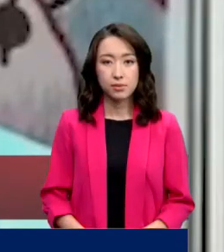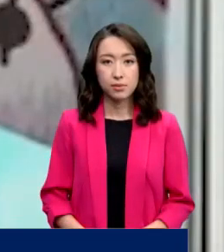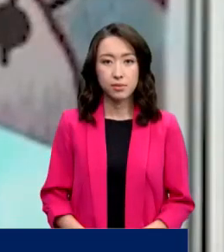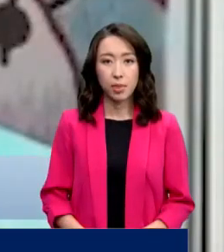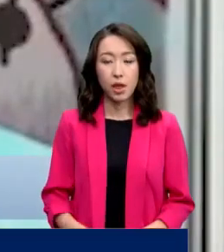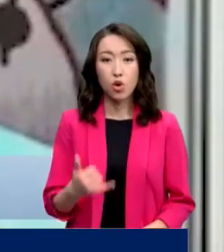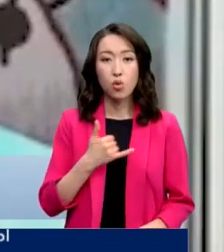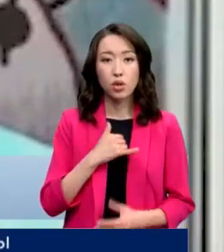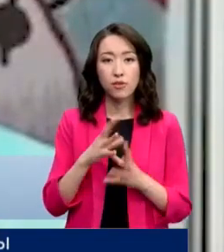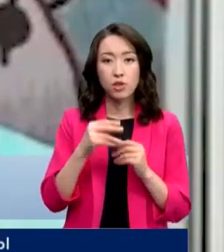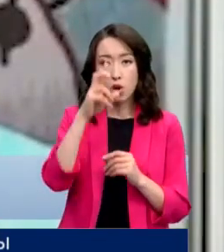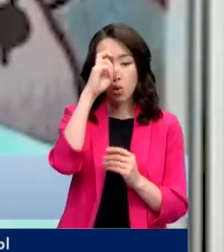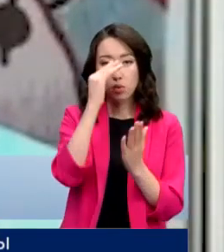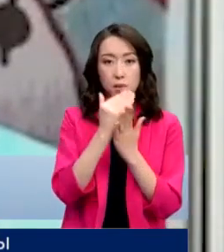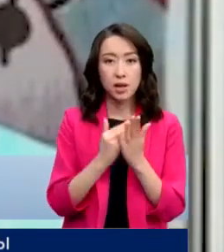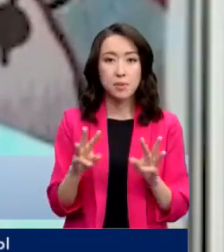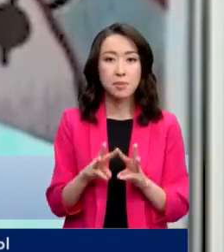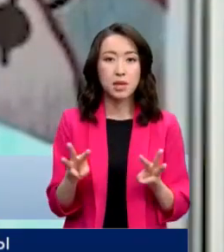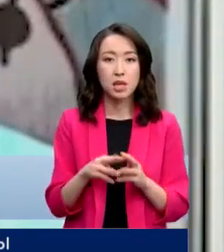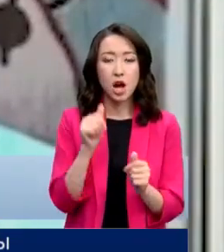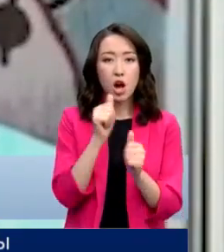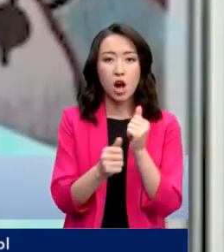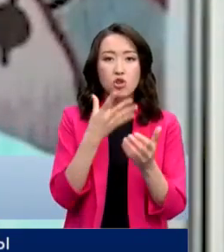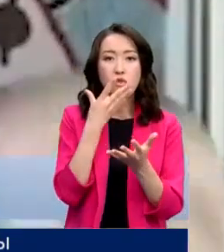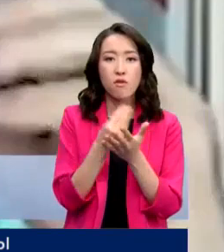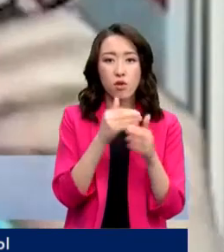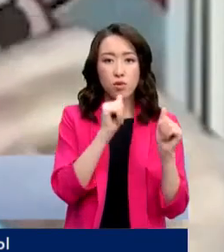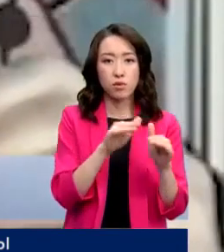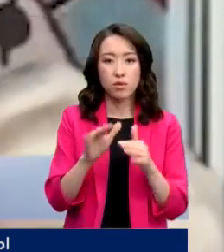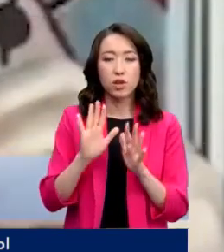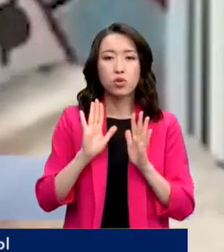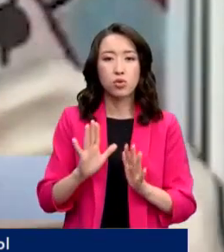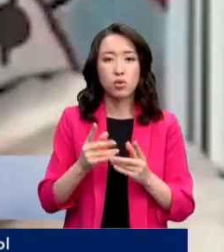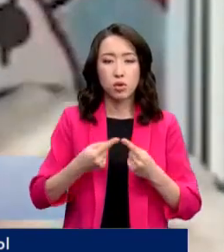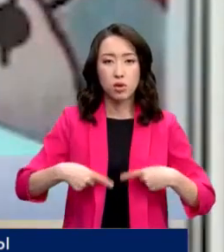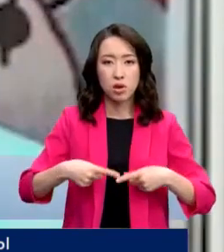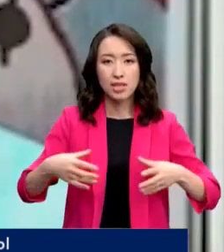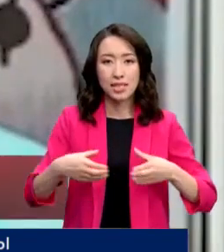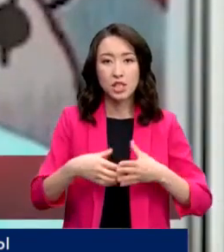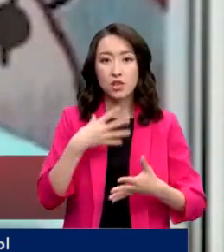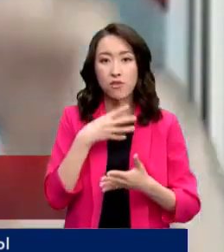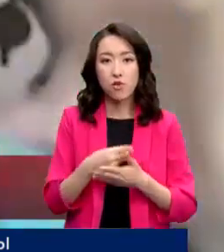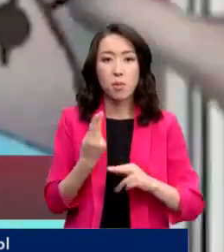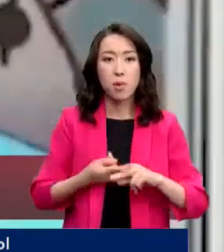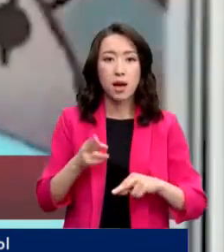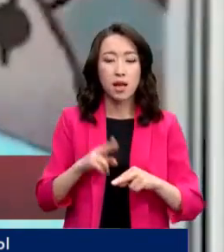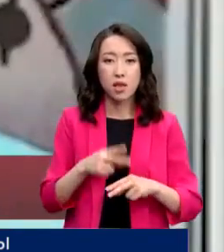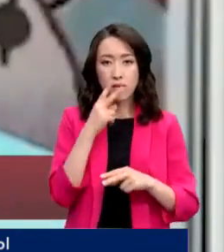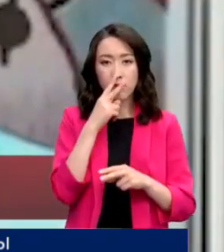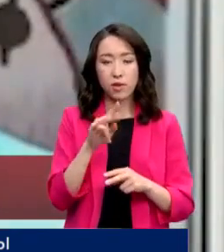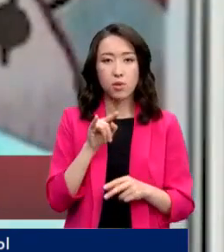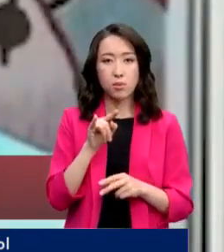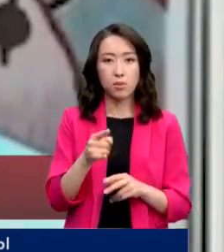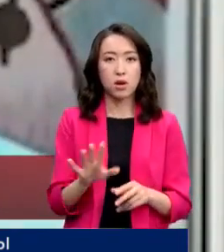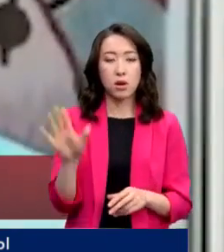Проблема в том, что у нас все госпрограммы, все министерства принимают каждый свой кусочек, каждый и только свой участок. Поэтому видеть